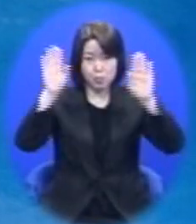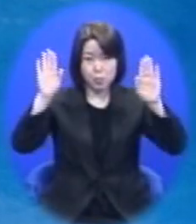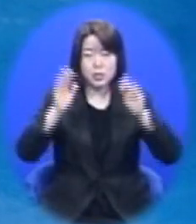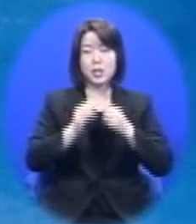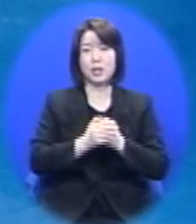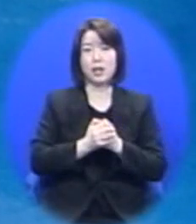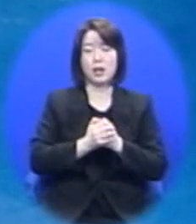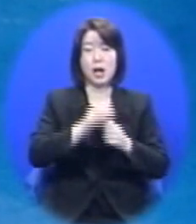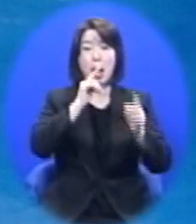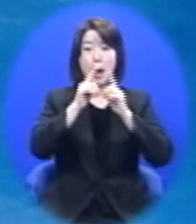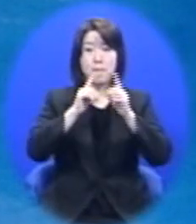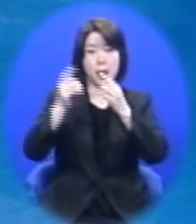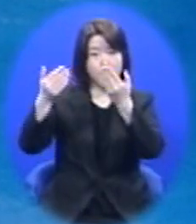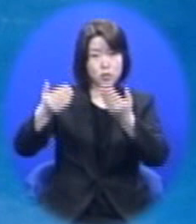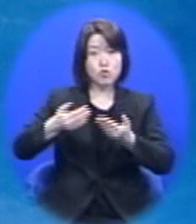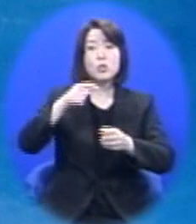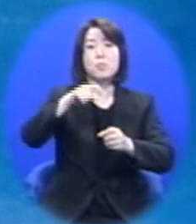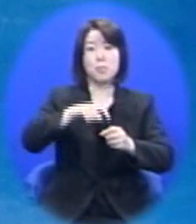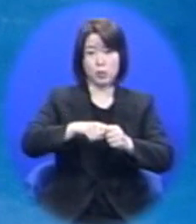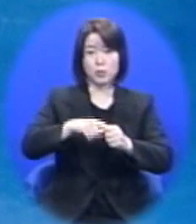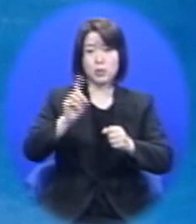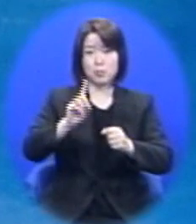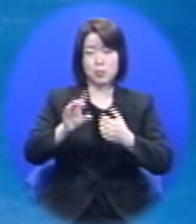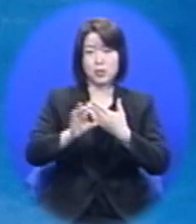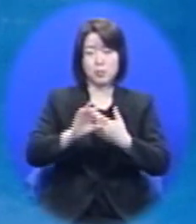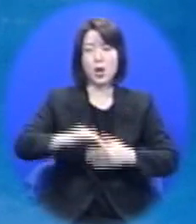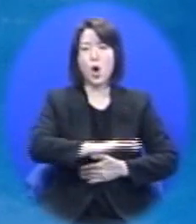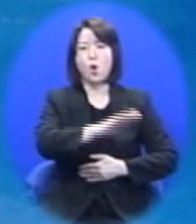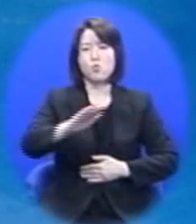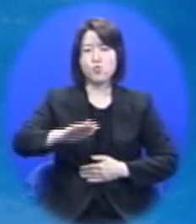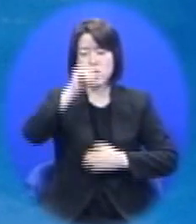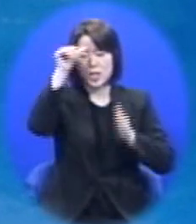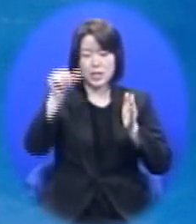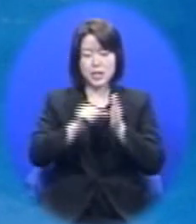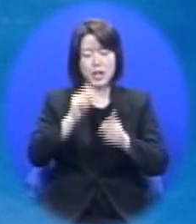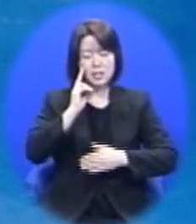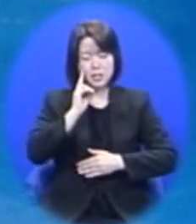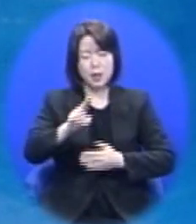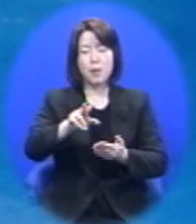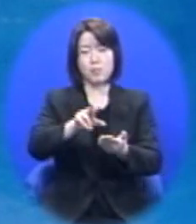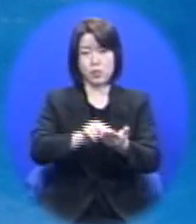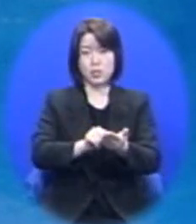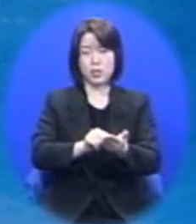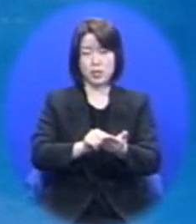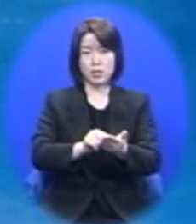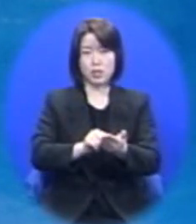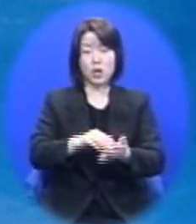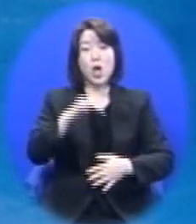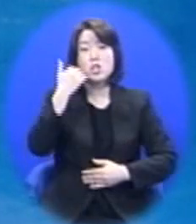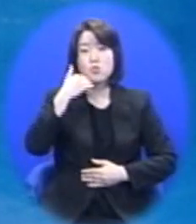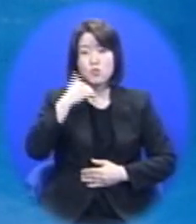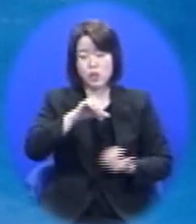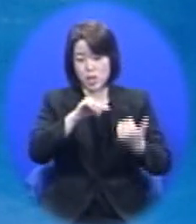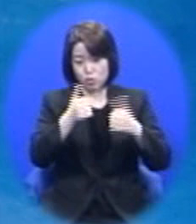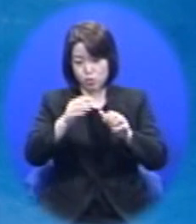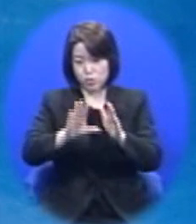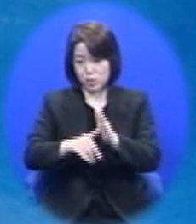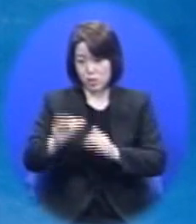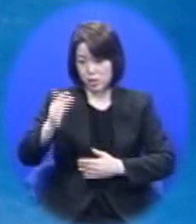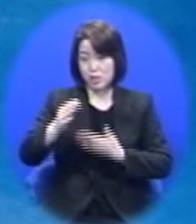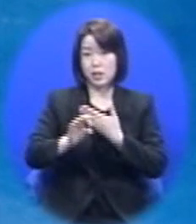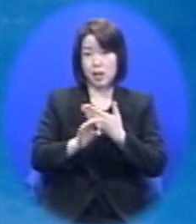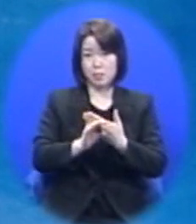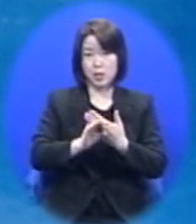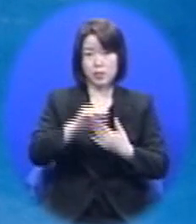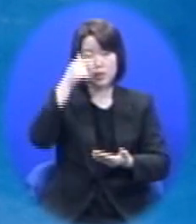말하려고 했던 일, 그건 우리 인생의 심각한 문제입니다. 누구나 죽을 때가 되면